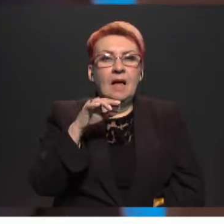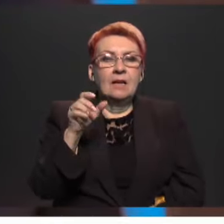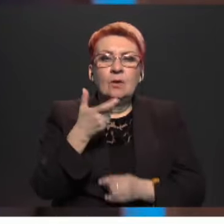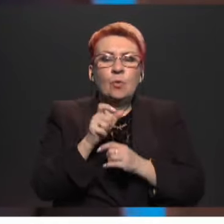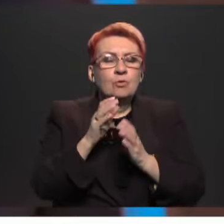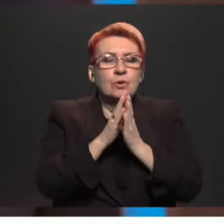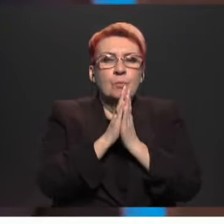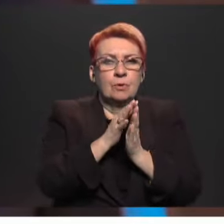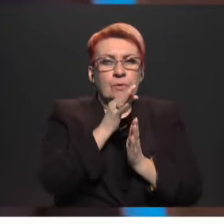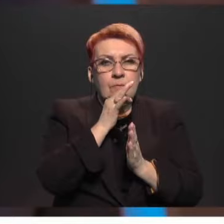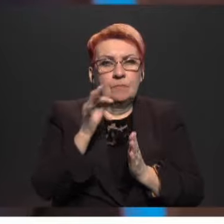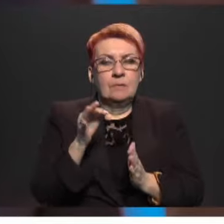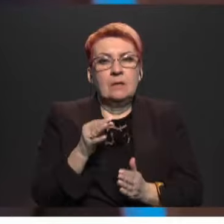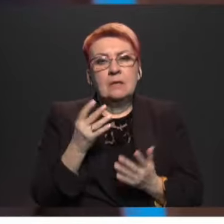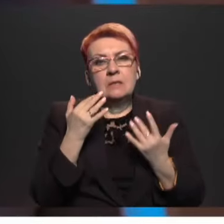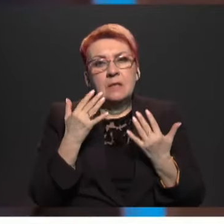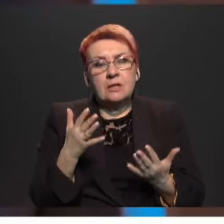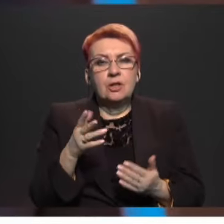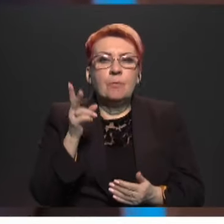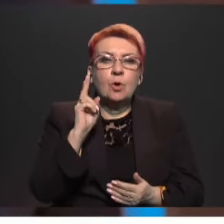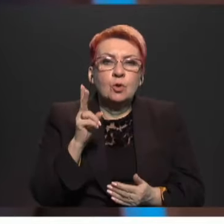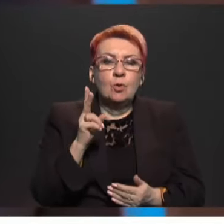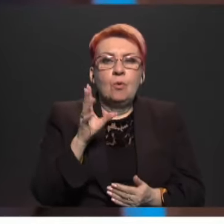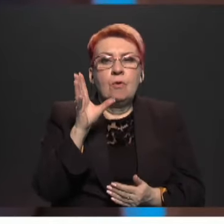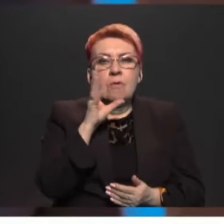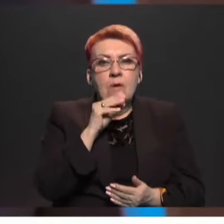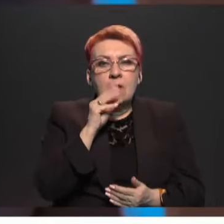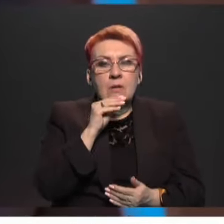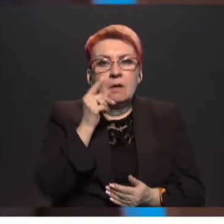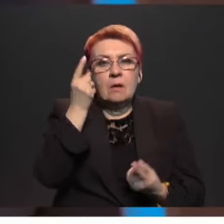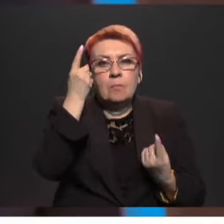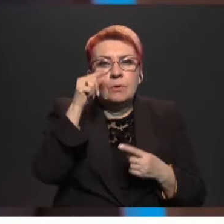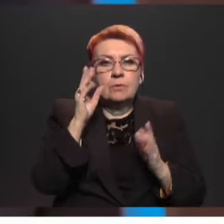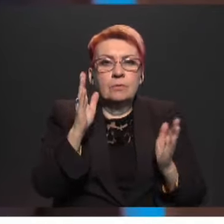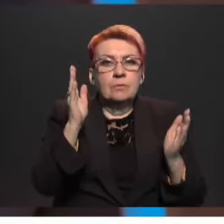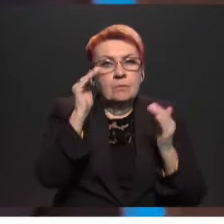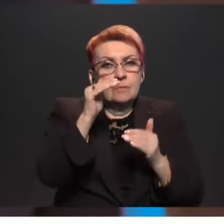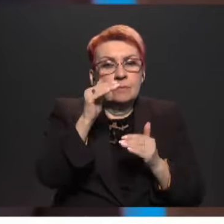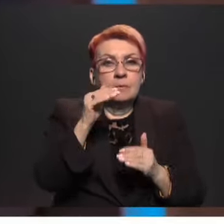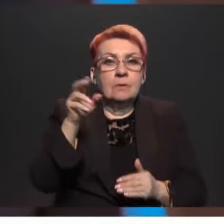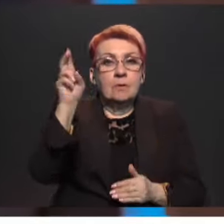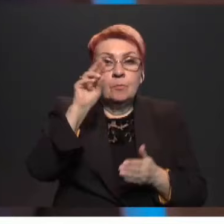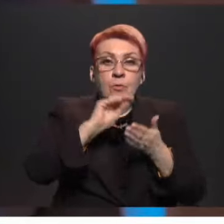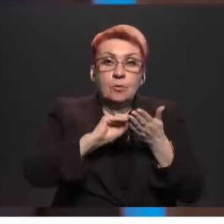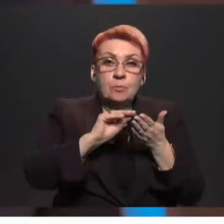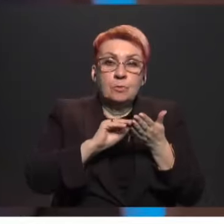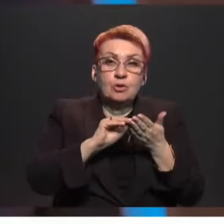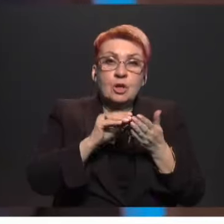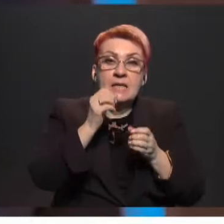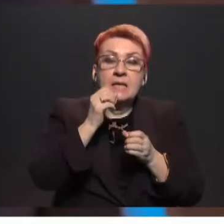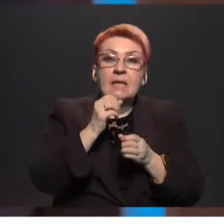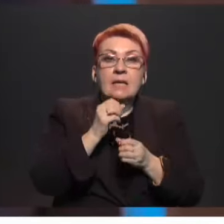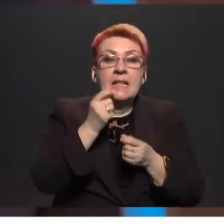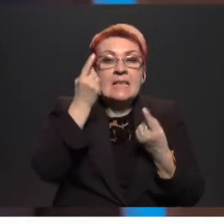Скажите, пожалуйста, зачем, кто и когда придумал иконы? Ведь Бог говорит, не создавай себе кумира и ничего подобного. Что